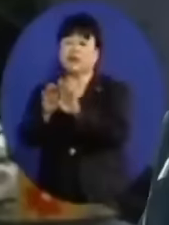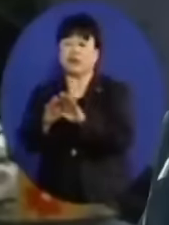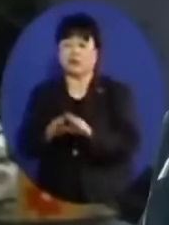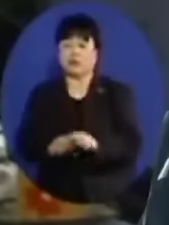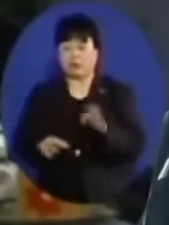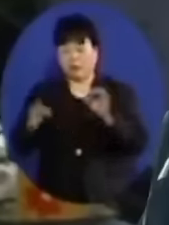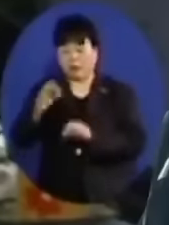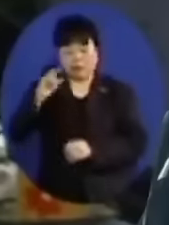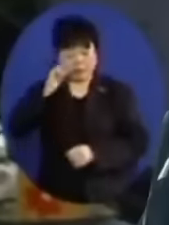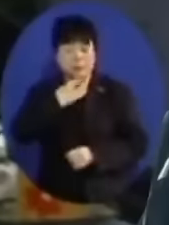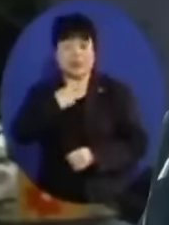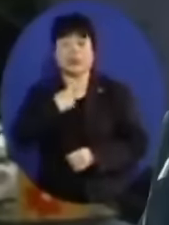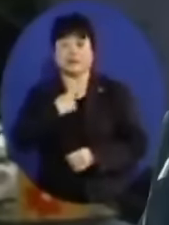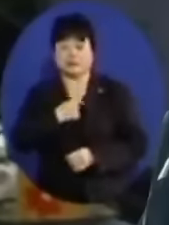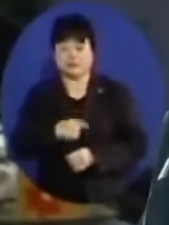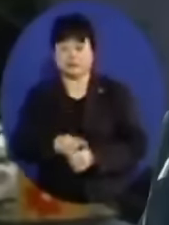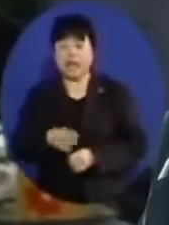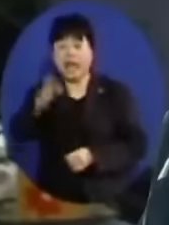경제적으로 아주 적지판이 되었을 때